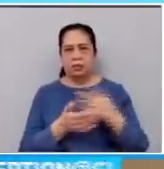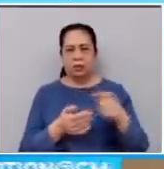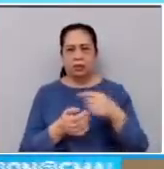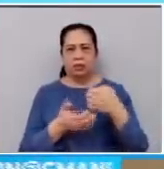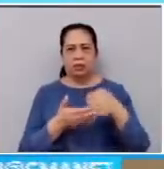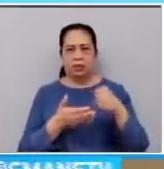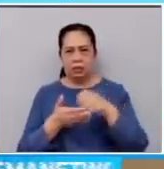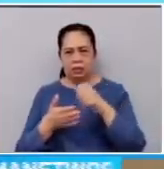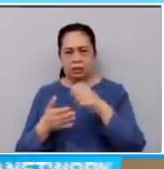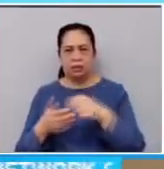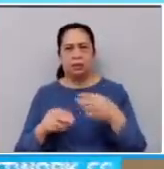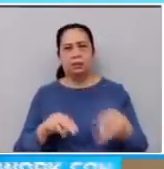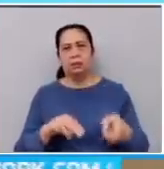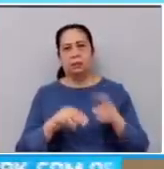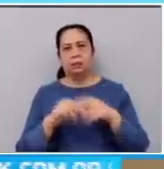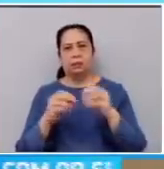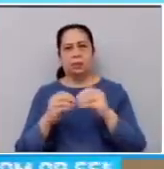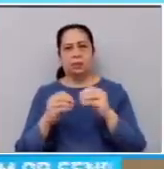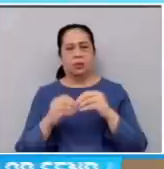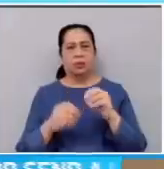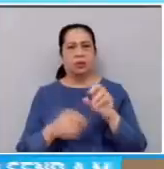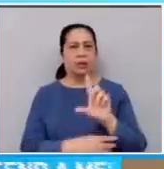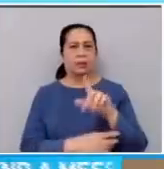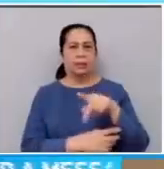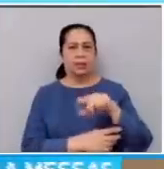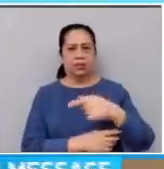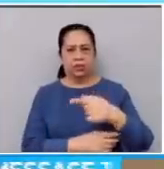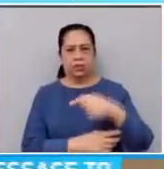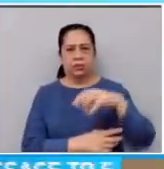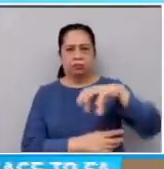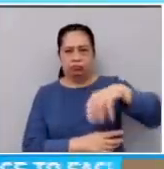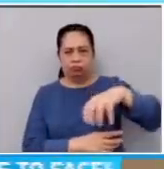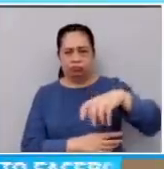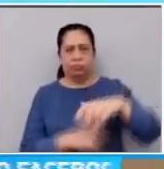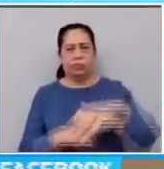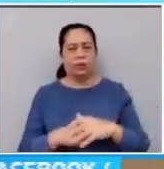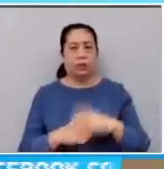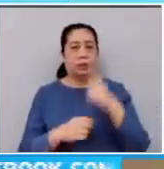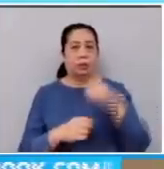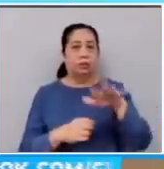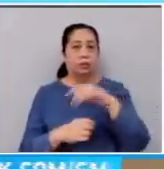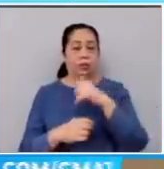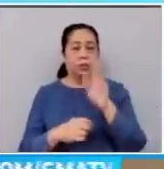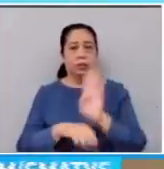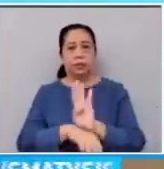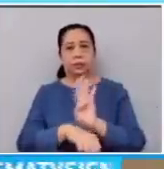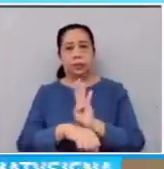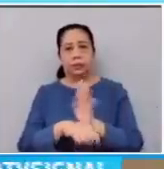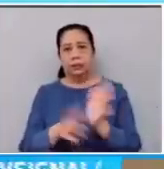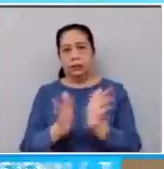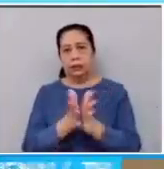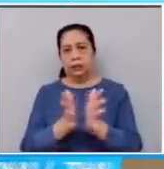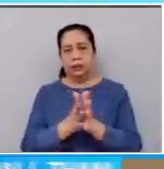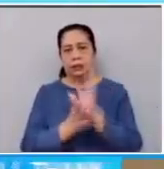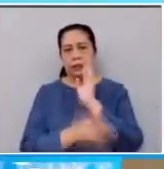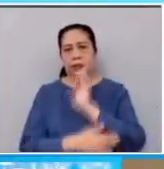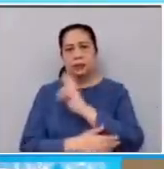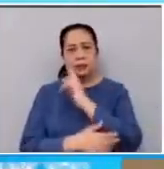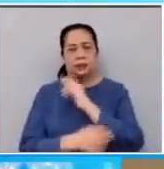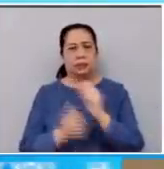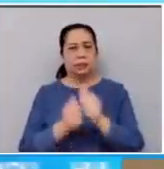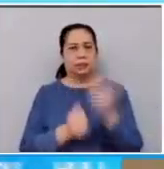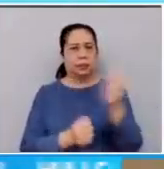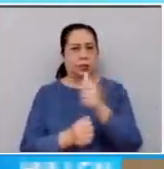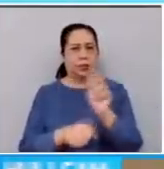ang pagmahal ng liquefied petroleum gas o LPG para sa mga nagnenegosyo ng karinderya. Pati mga motoristang gumagamit ng